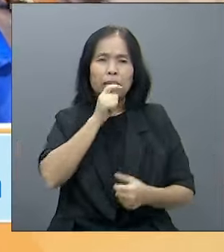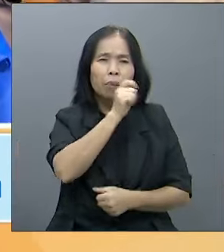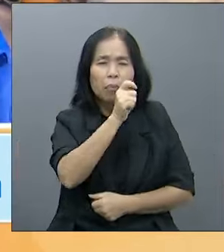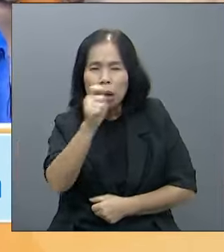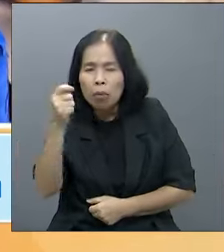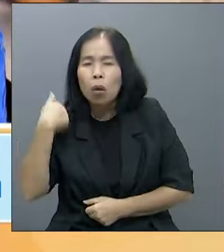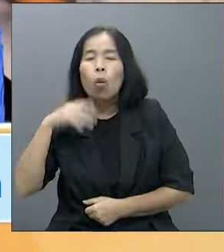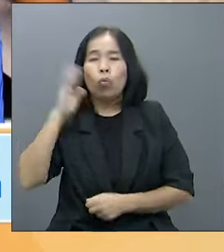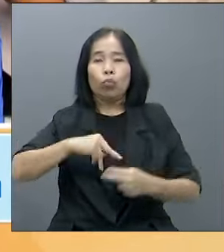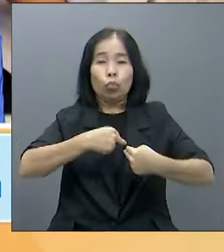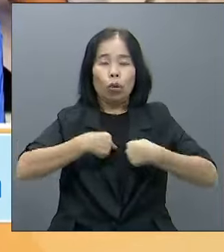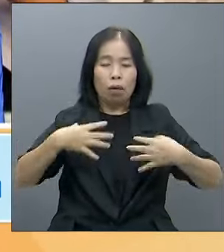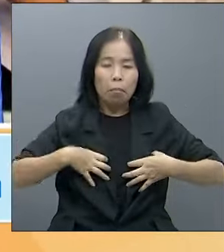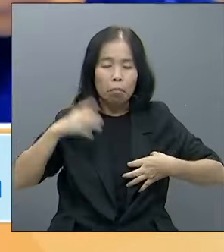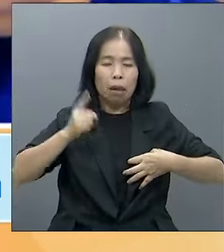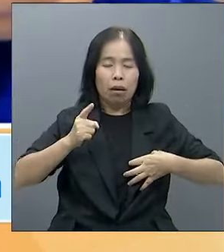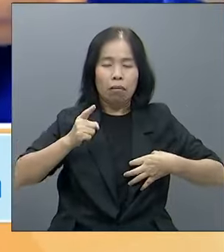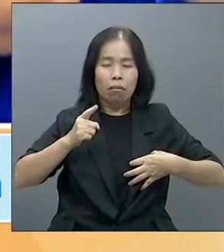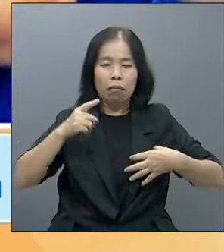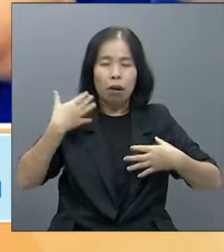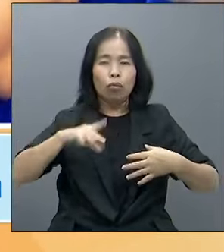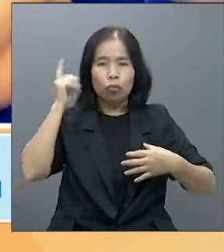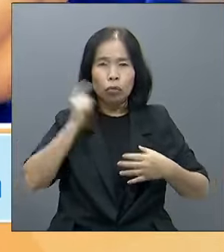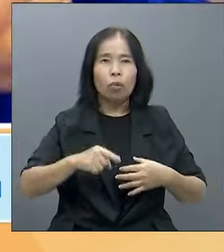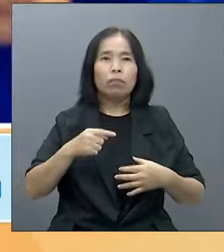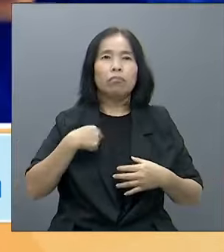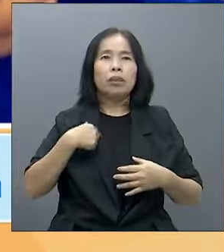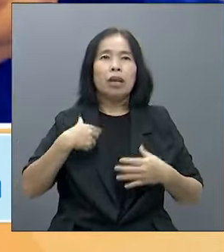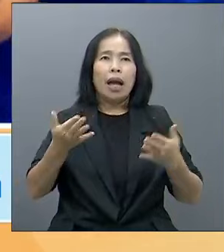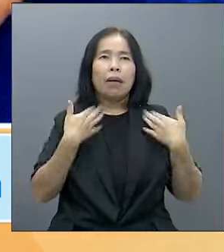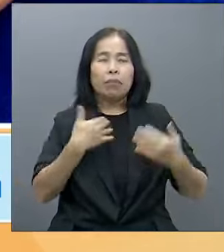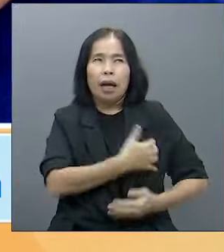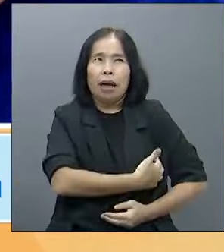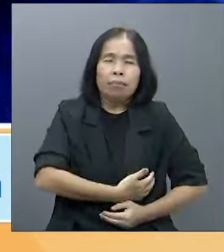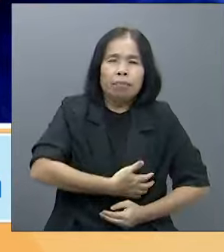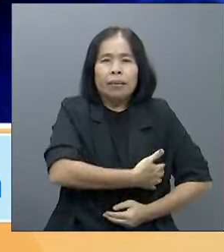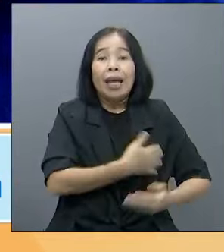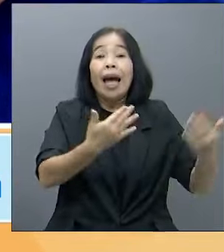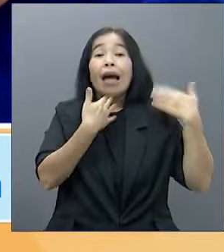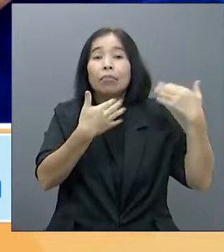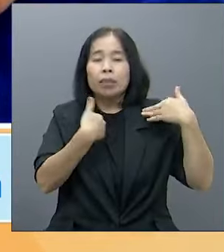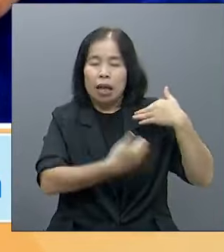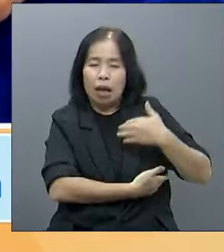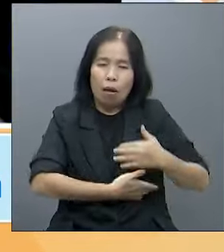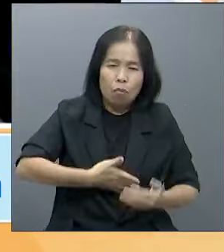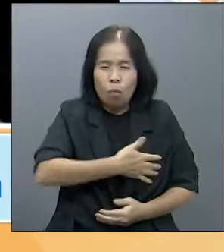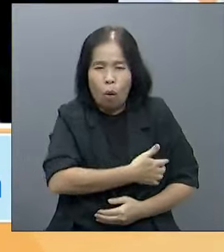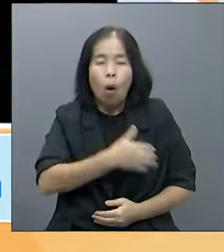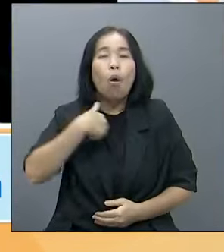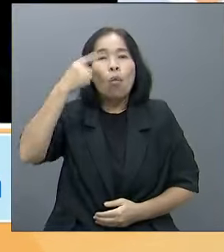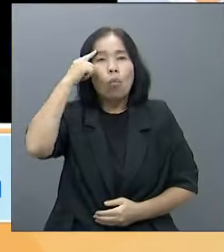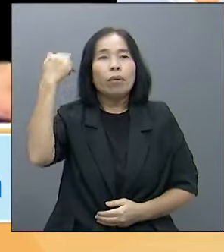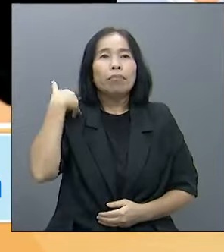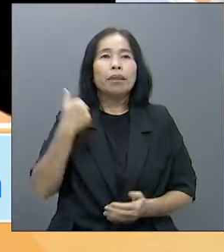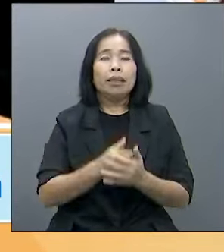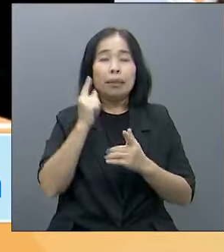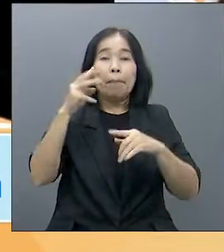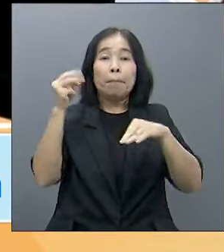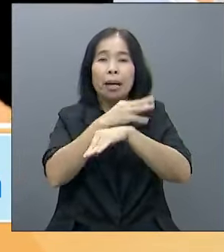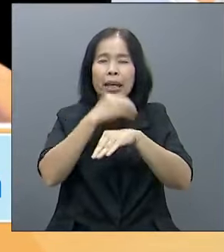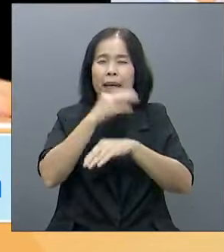รู้ว่าตัวเองเป็นเนี่ยคือสังเกตคือต้องคลำเต้านมเวลาเราอาบน้ำเนี่ยคลำๆสักหน่อยบางคนที่เขาเจอส่วนใหญ่เนี่ยมะเร็งเนี่ยมันจะเป็น